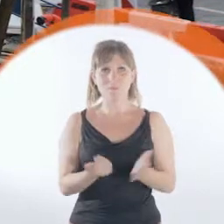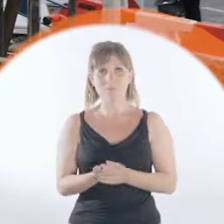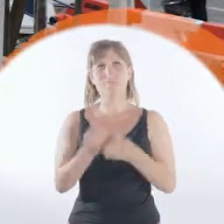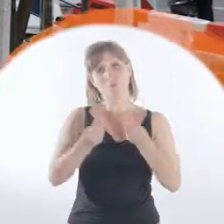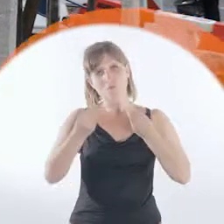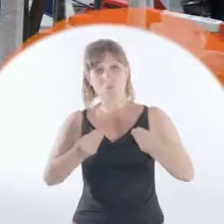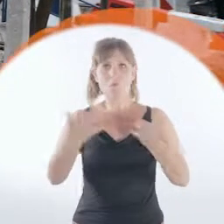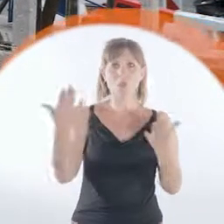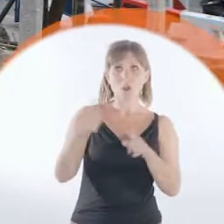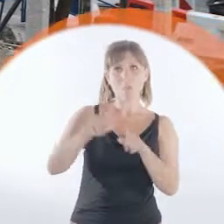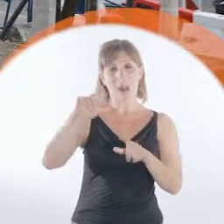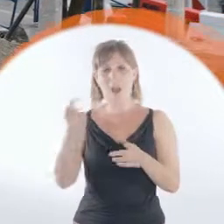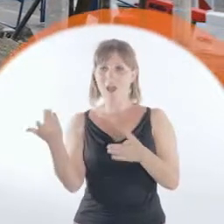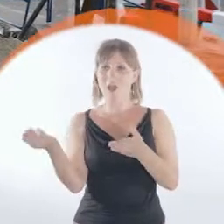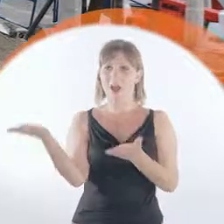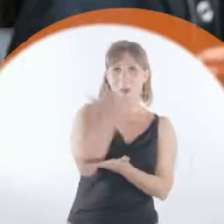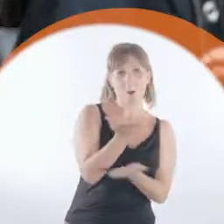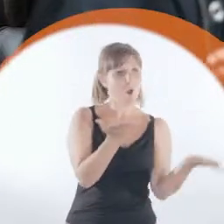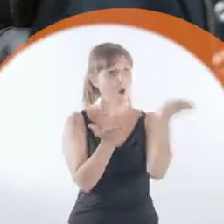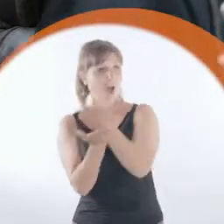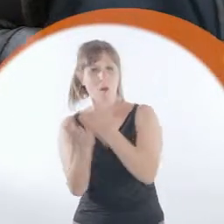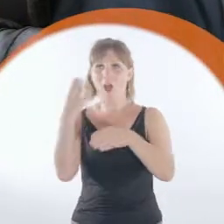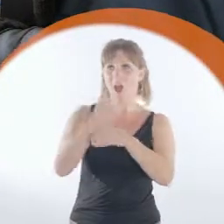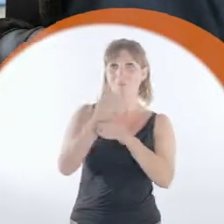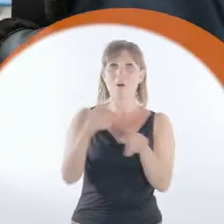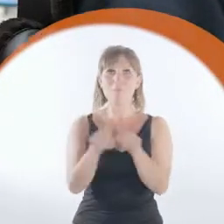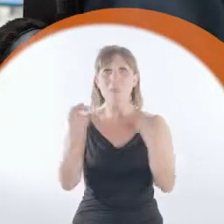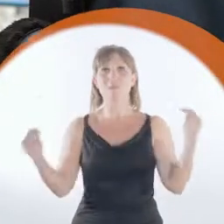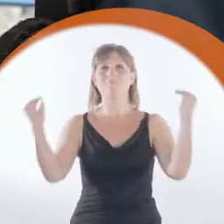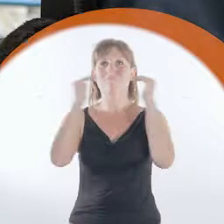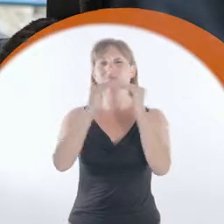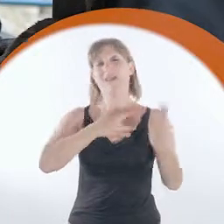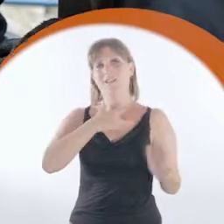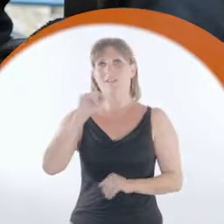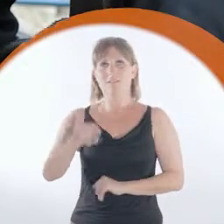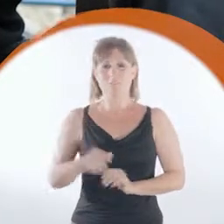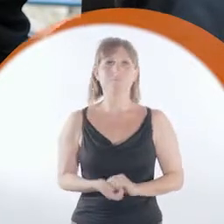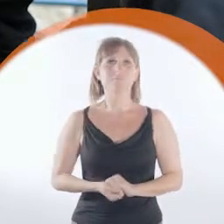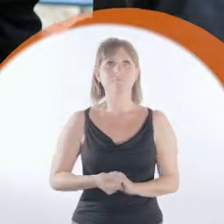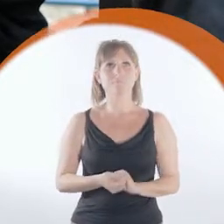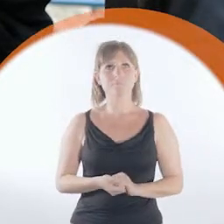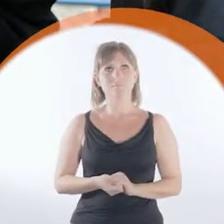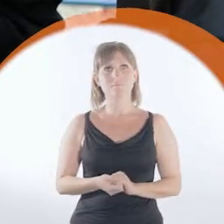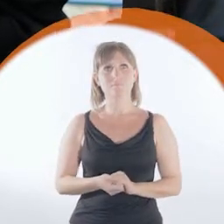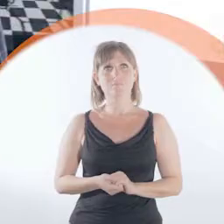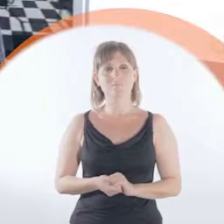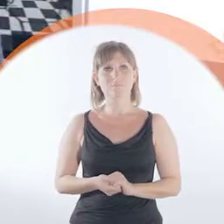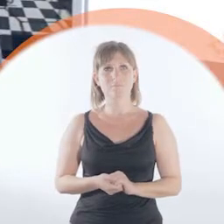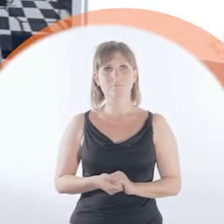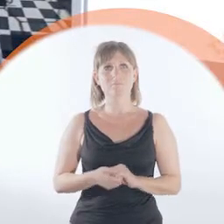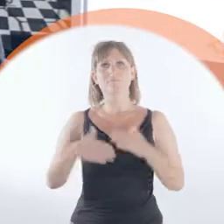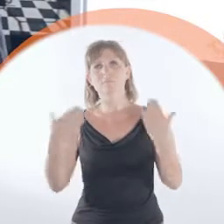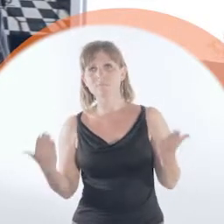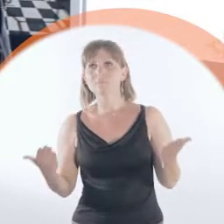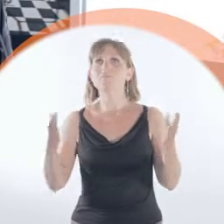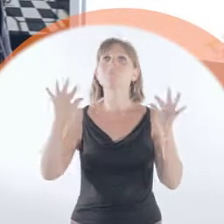de l'espace public, la mise en accessibilité globale avec un enjeu d'apprentissage mutuel avec les gens de la CIA ou les gens des services aménageurs du Grand Lyon. On ne travaille pas